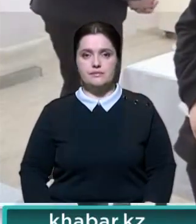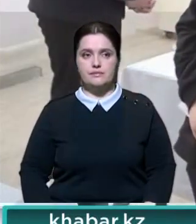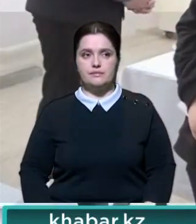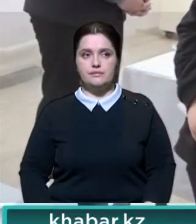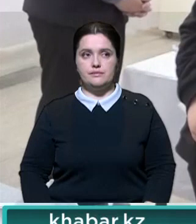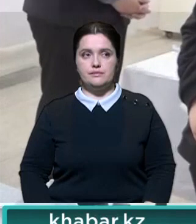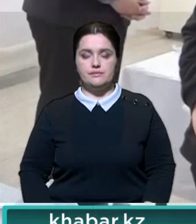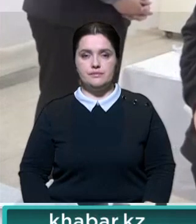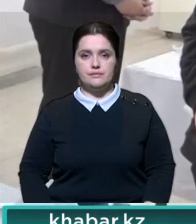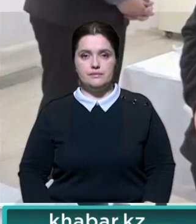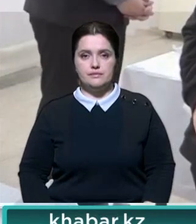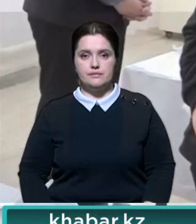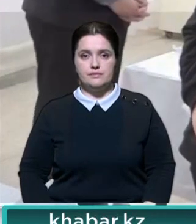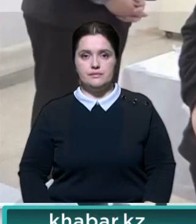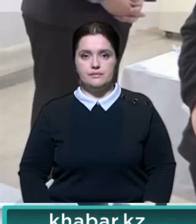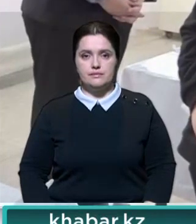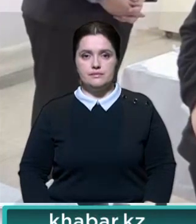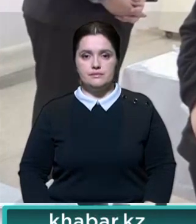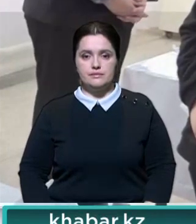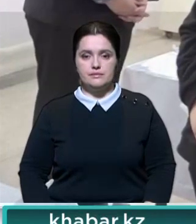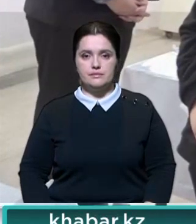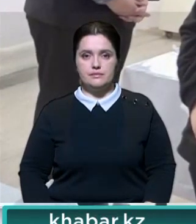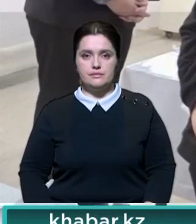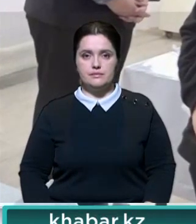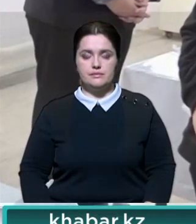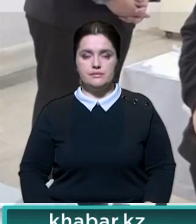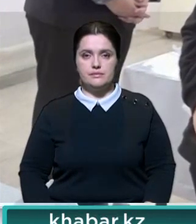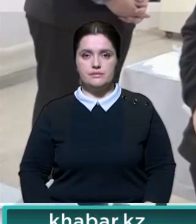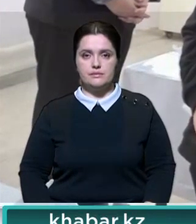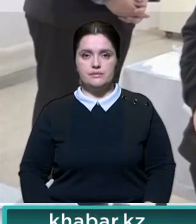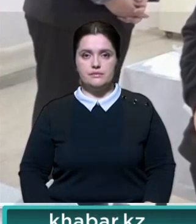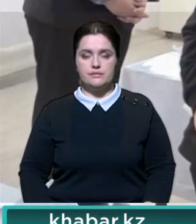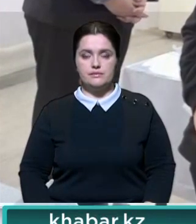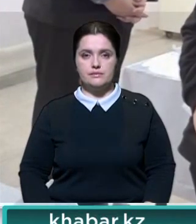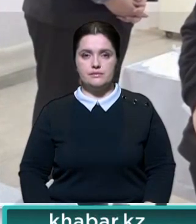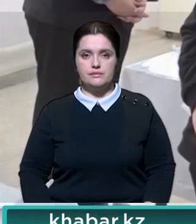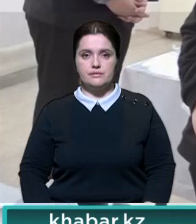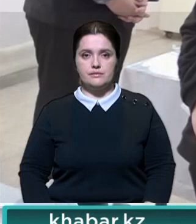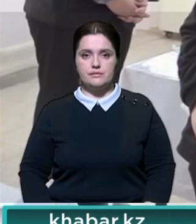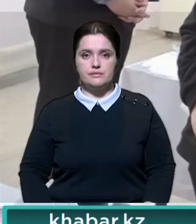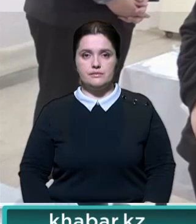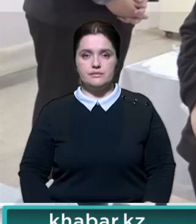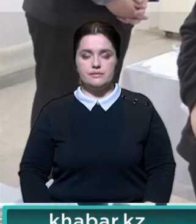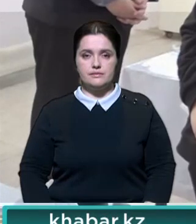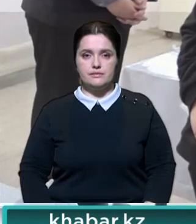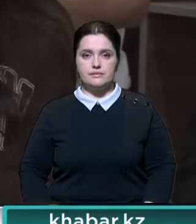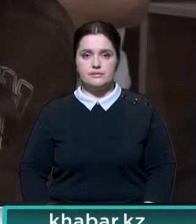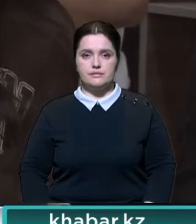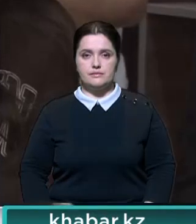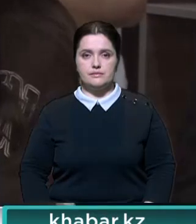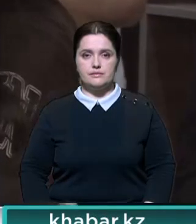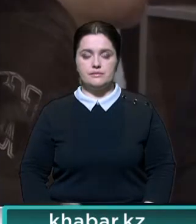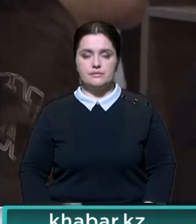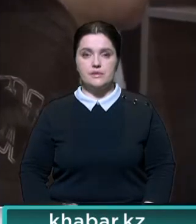Например, если вы сложите неправильно, он не встанет. Там есть критерии оценивания. Углы должны быть четкими. Форма должна стоять до конца.